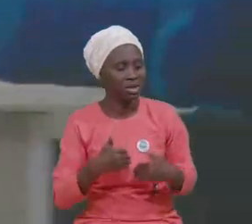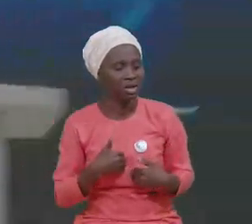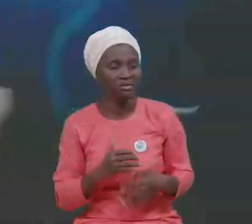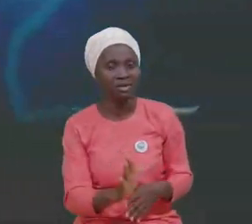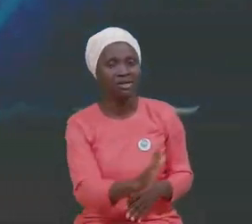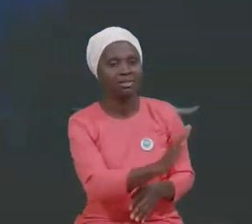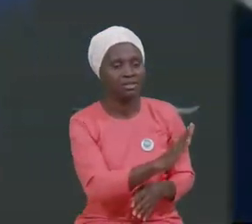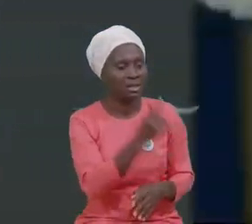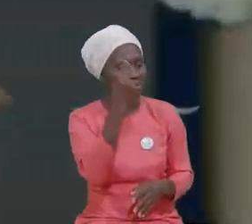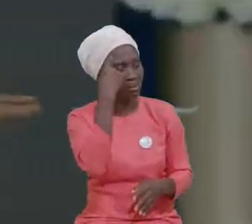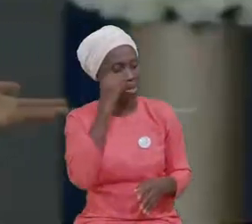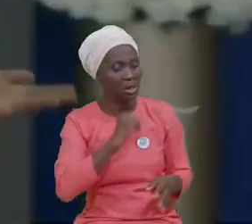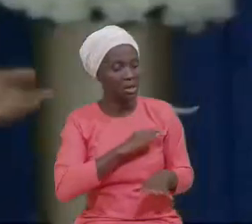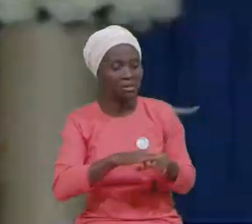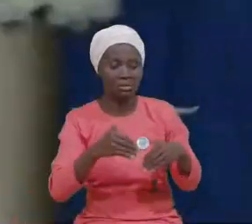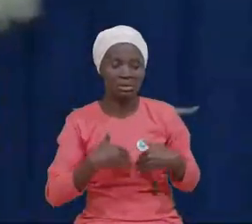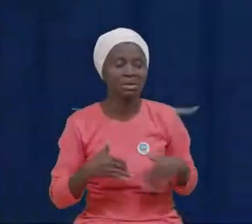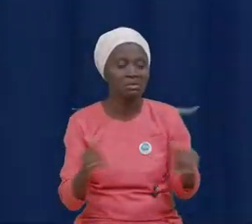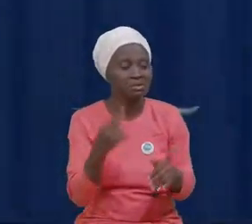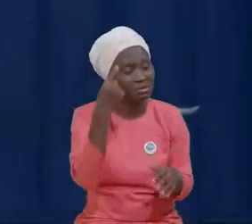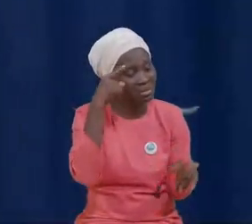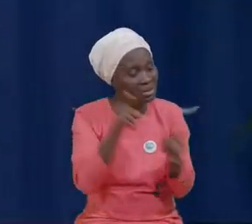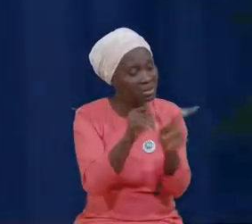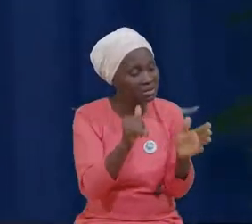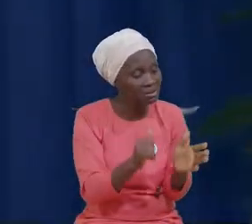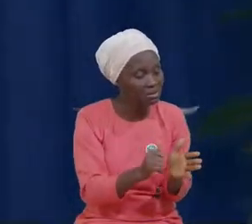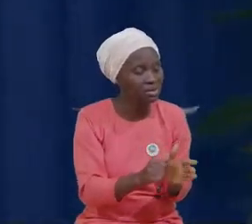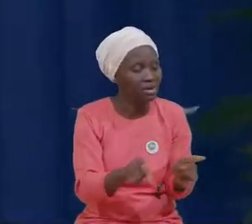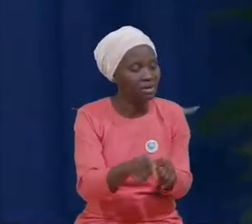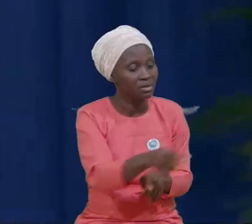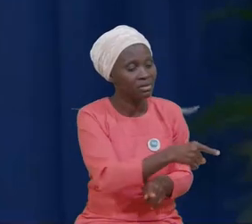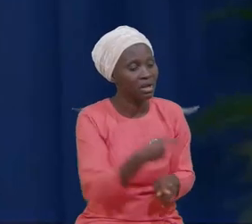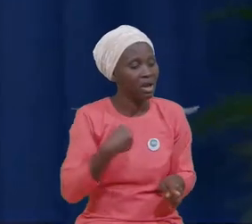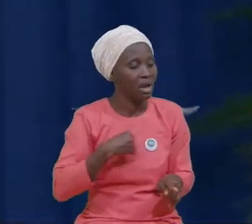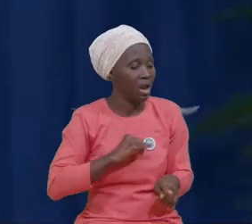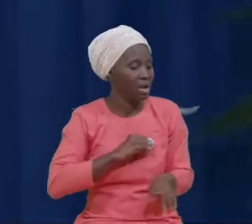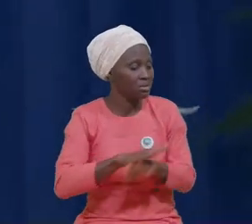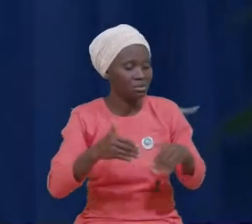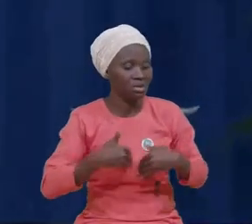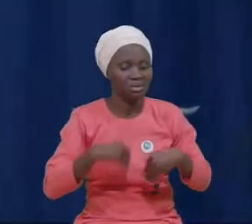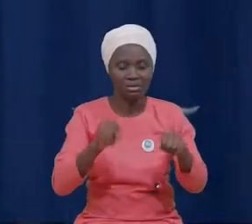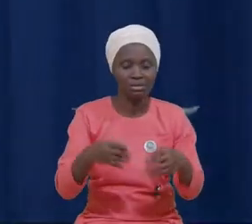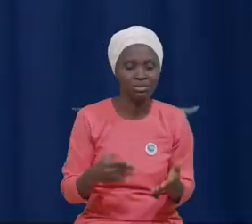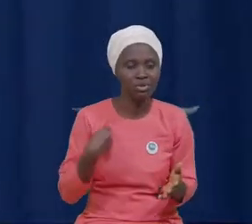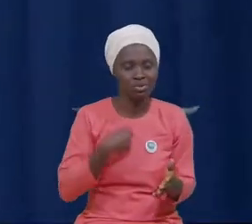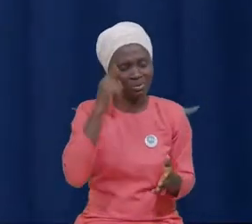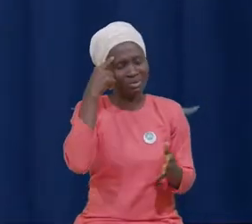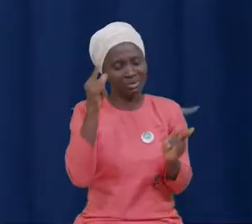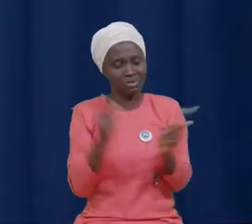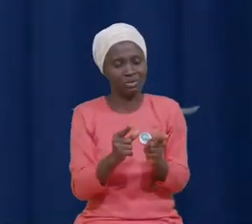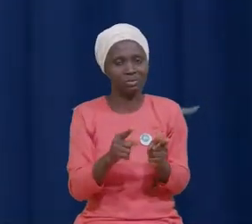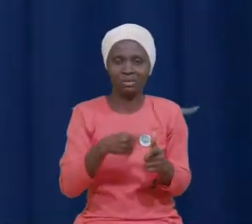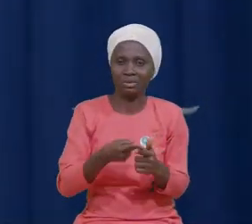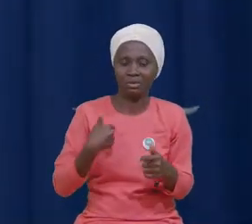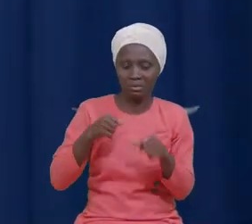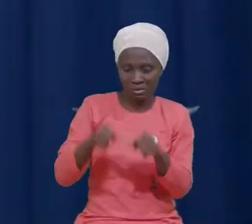Je n'ai pas le cerveau, je n'ai pas leur capacité. Nous pensons petitement